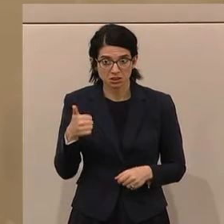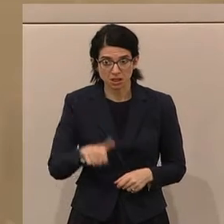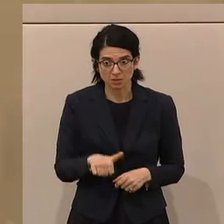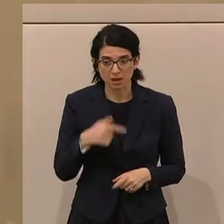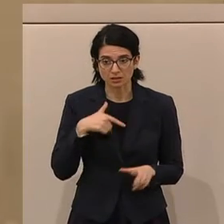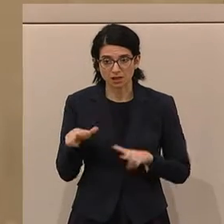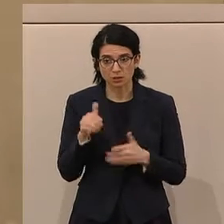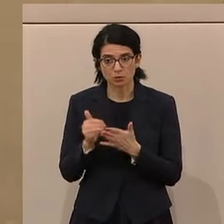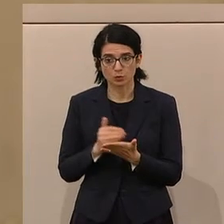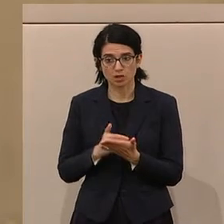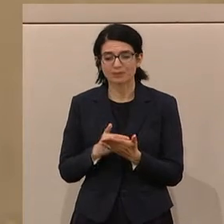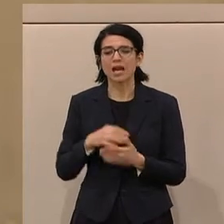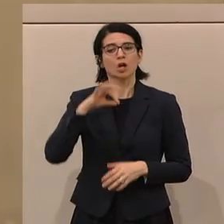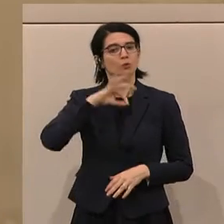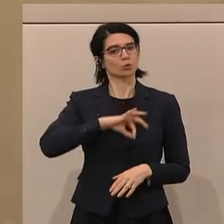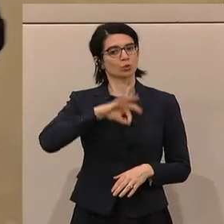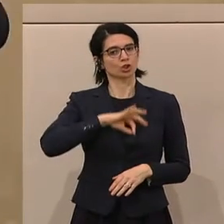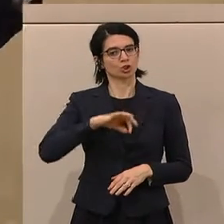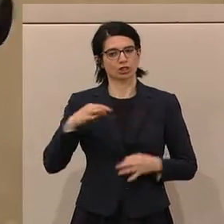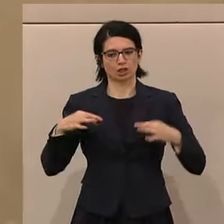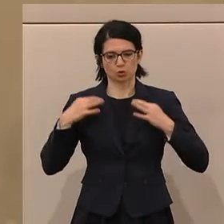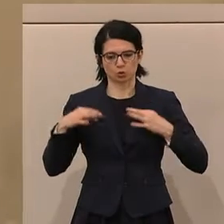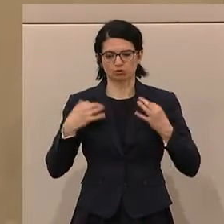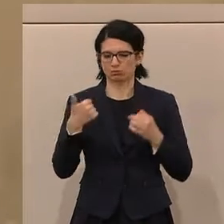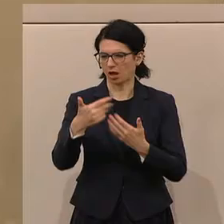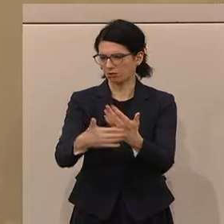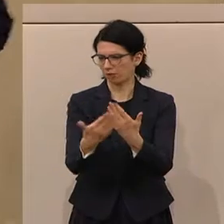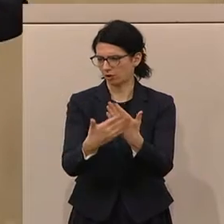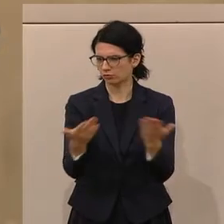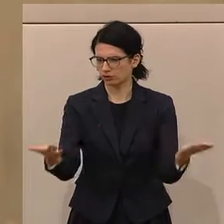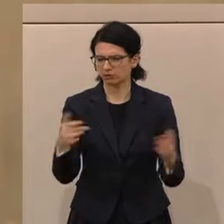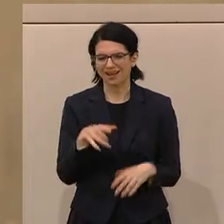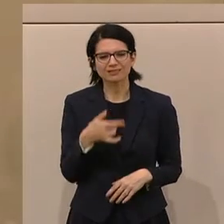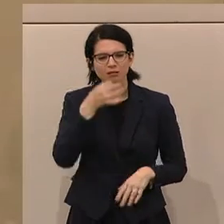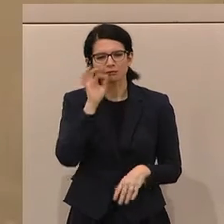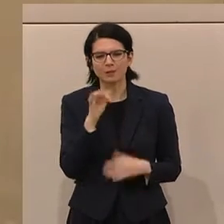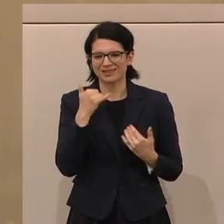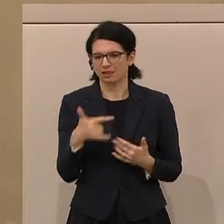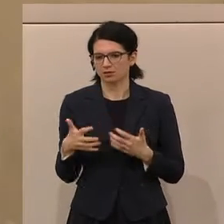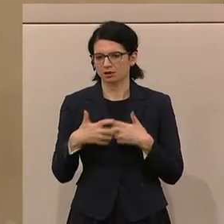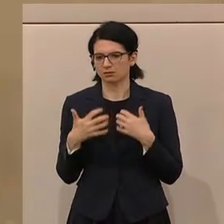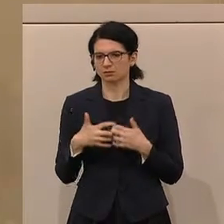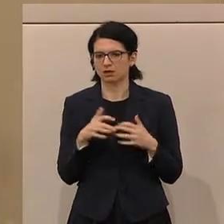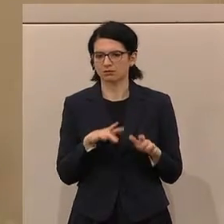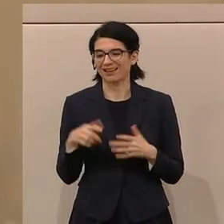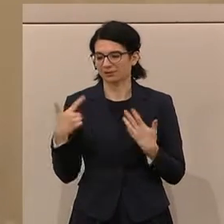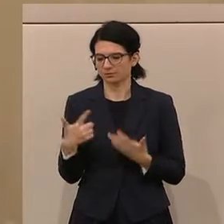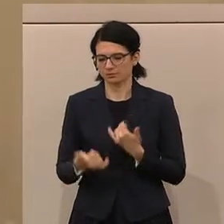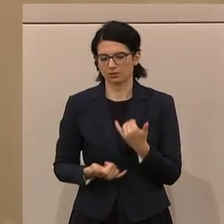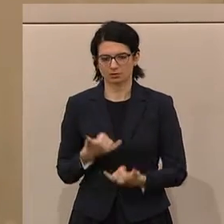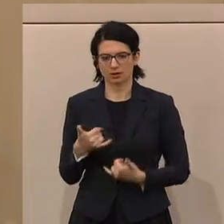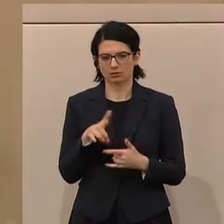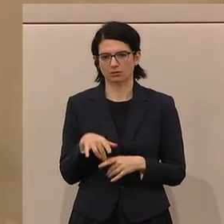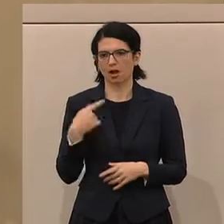im Regierungsprogramm, ist der Bereich der psychischen Gesundheit. Und ich darf vielleicht nur ein Beispiel bringen einer Dame, die zu mir jetzt erzählt hat, die hat in den 70er Jahren